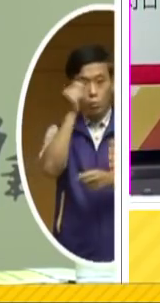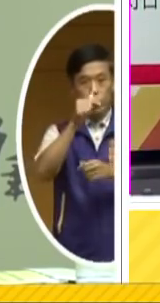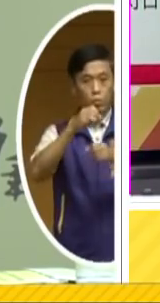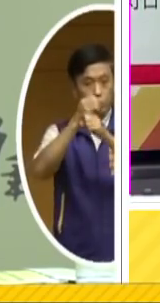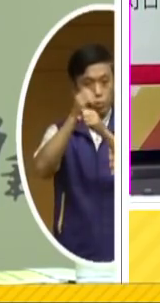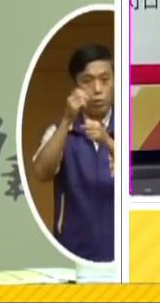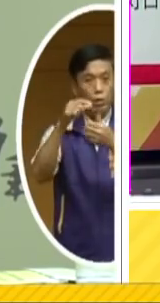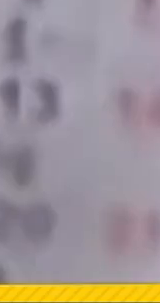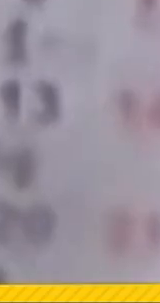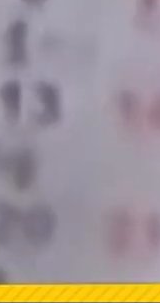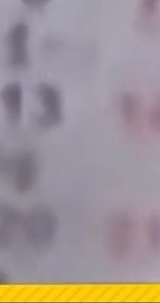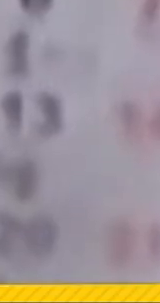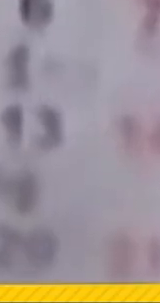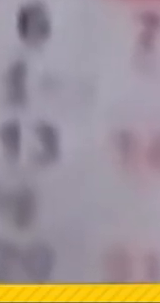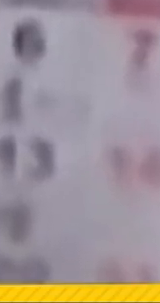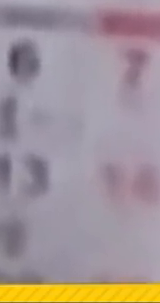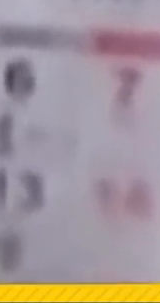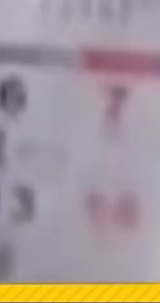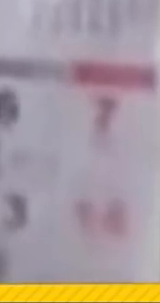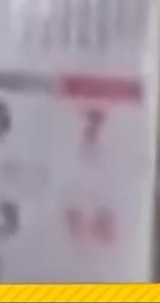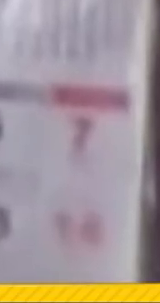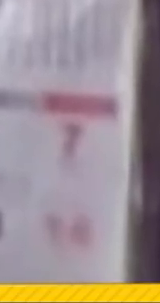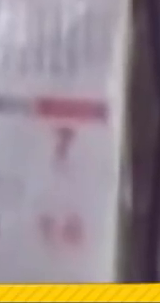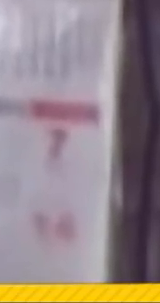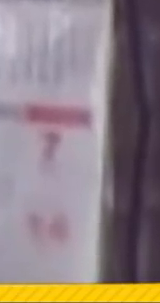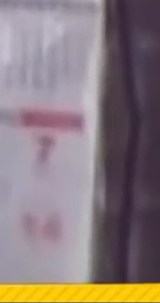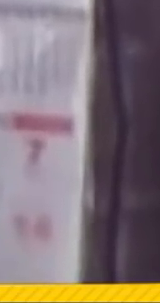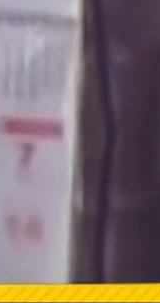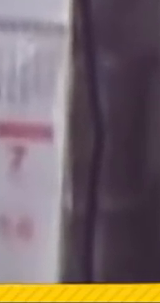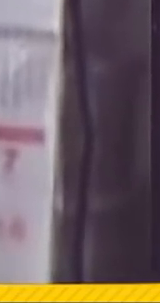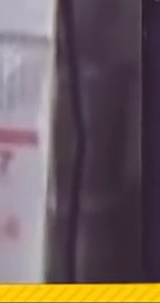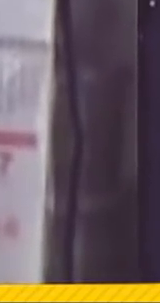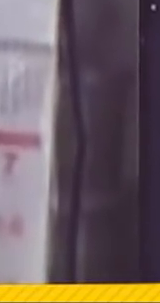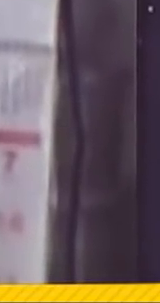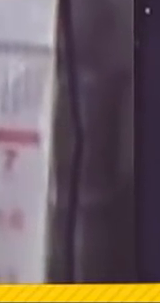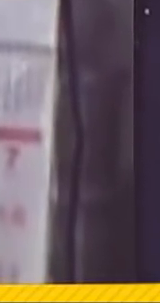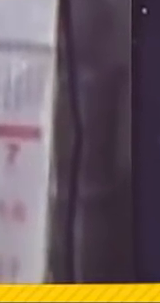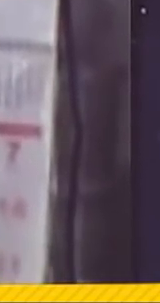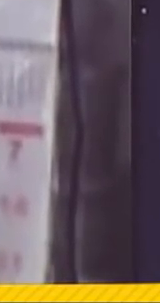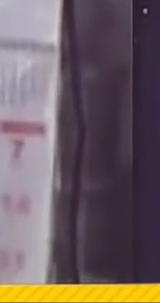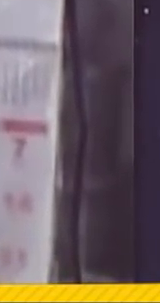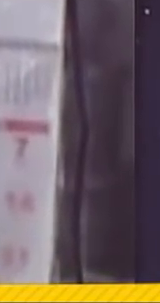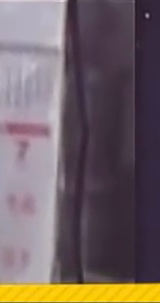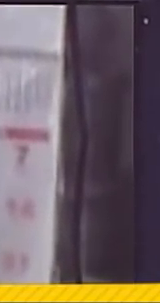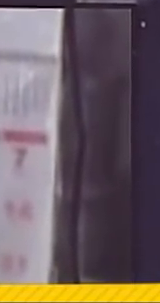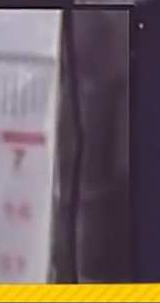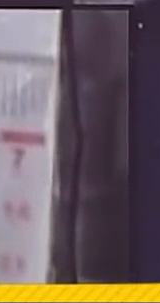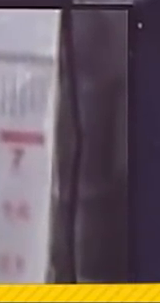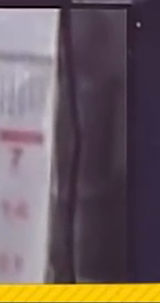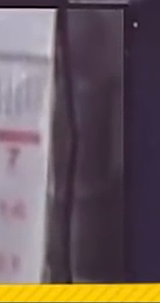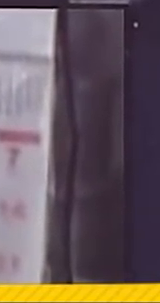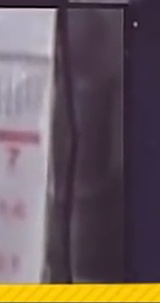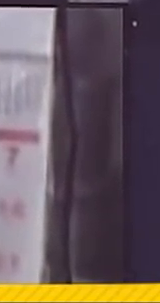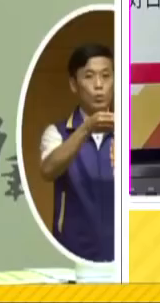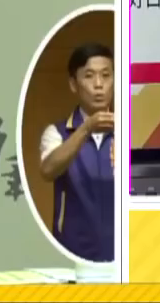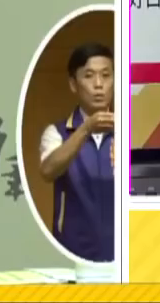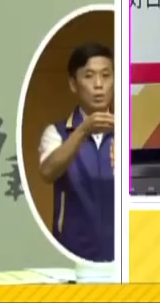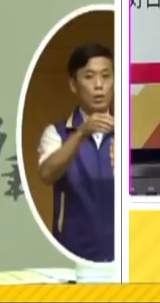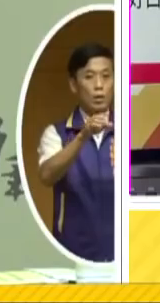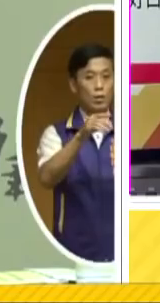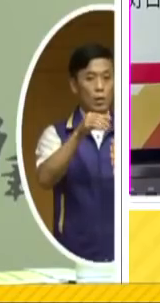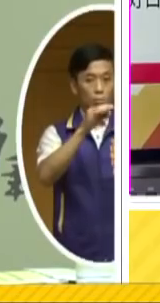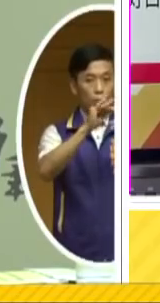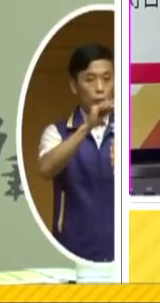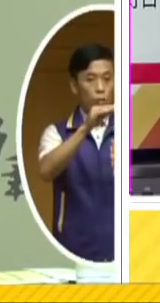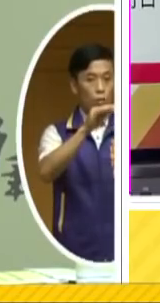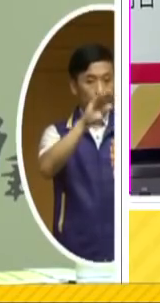他们造谣是不是就更为可能，就会有更多人相信这样子的假消息？那我只是觉得说，我们现在这个社会在网